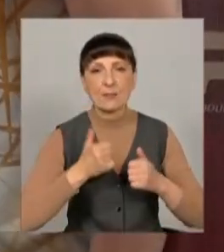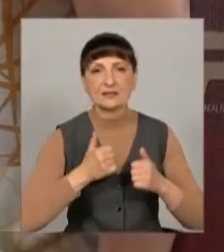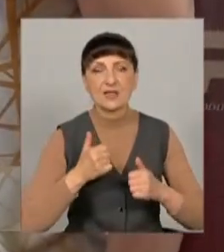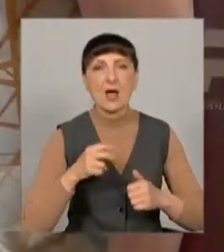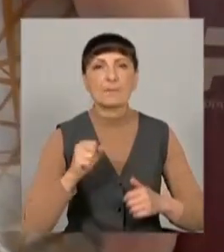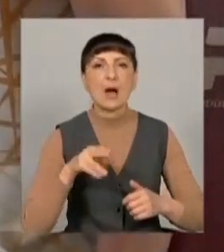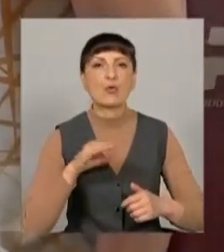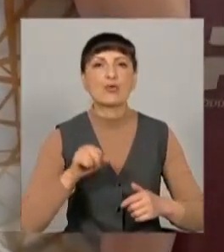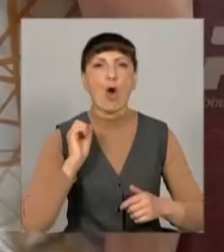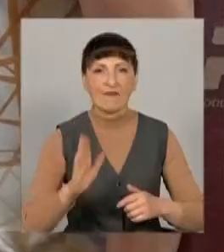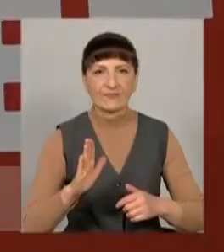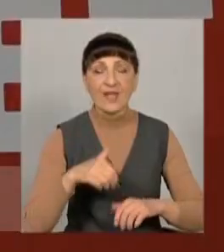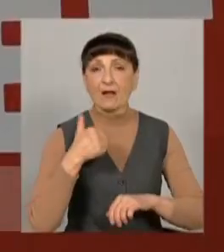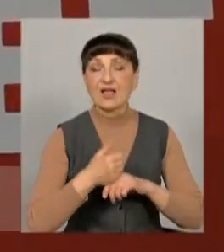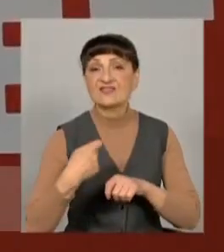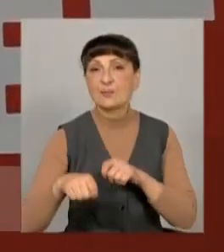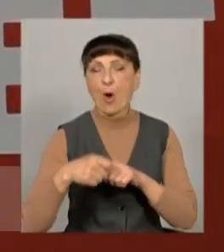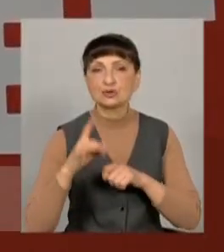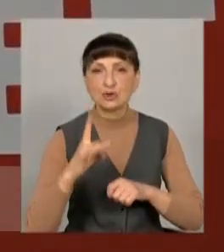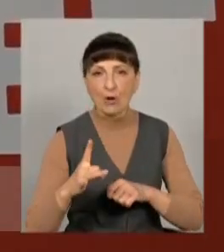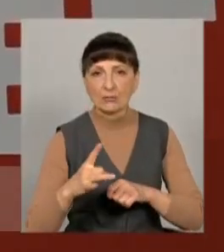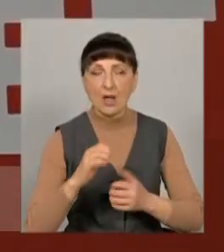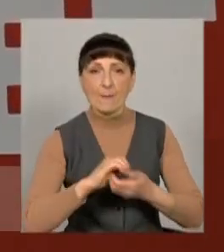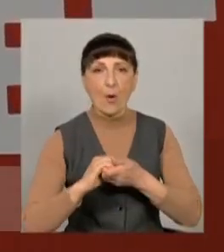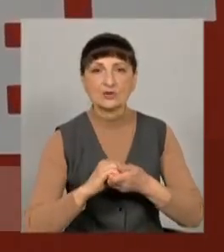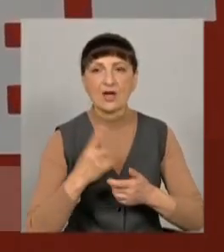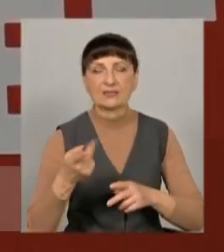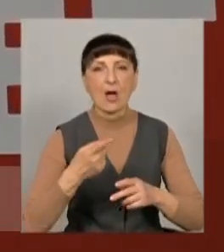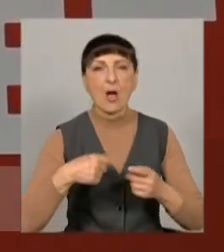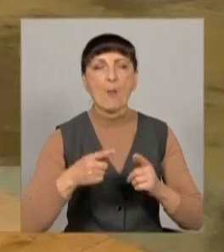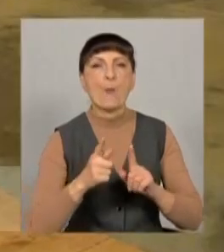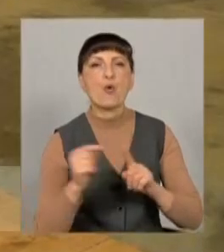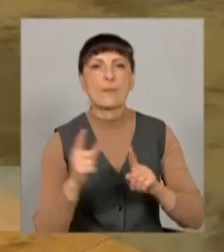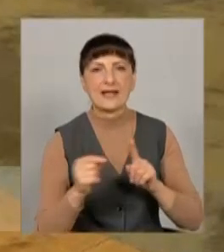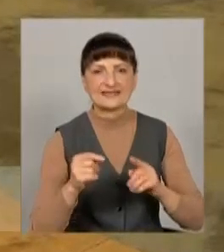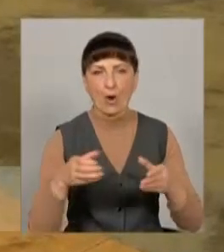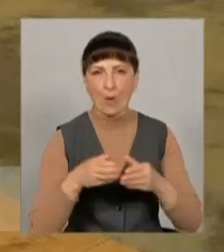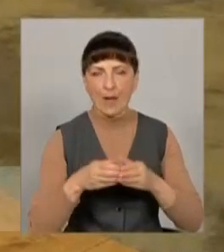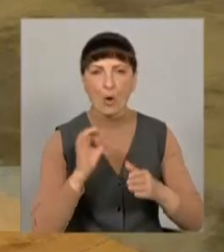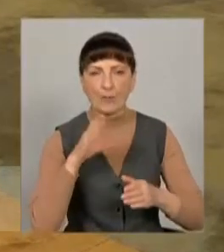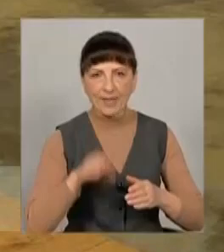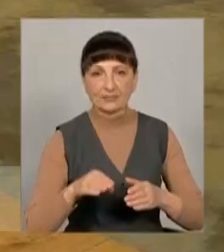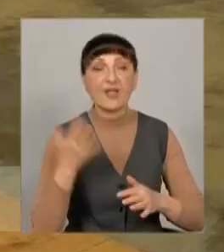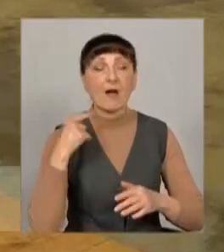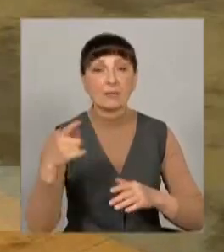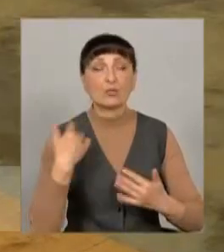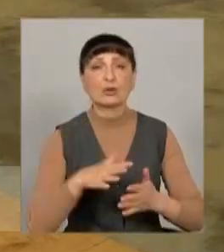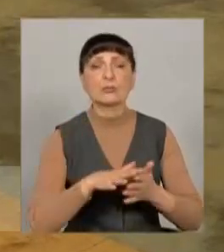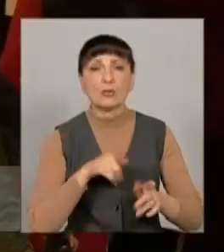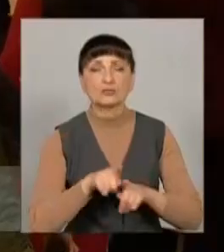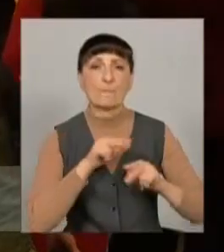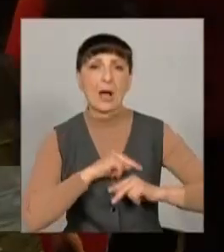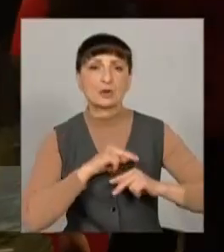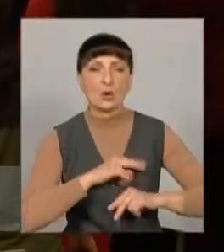Акжолом Махмудовым. Главным спонсором бойцовского вечера стала букмекерская контора «Олимбет». Ранее компания стала долгосрочным